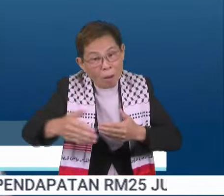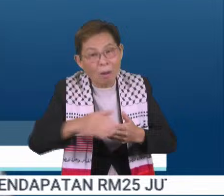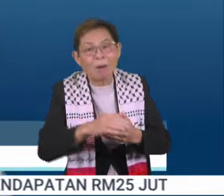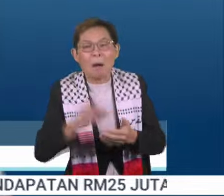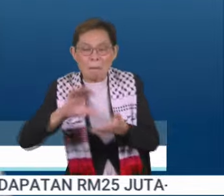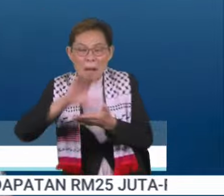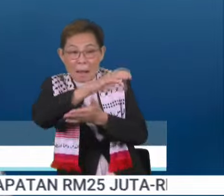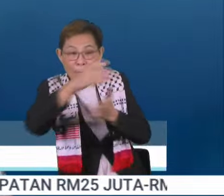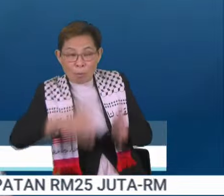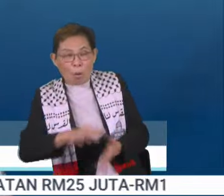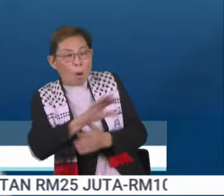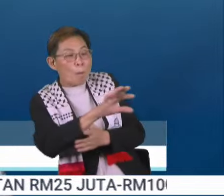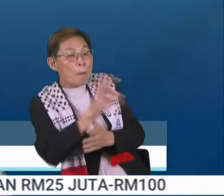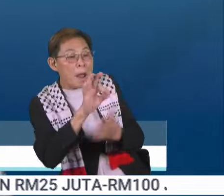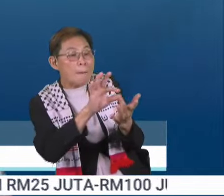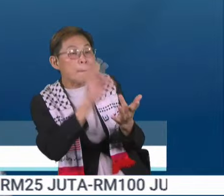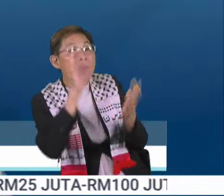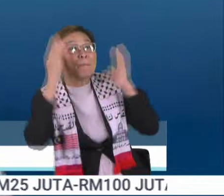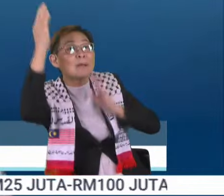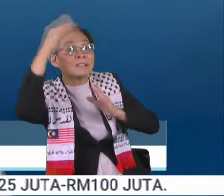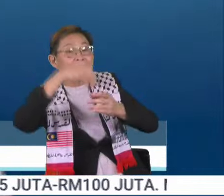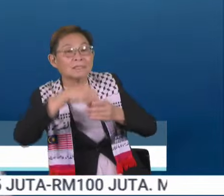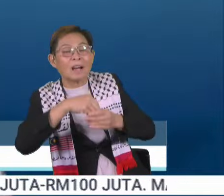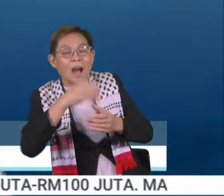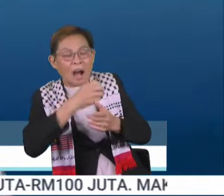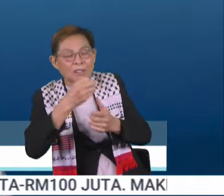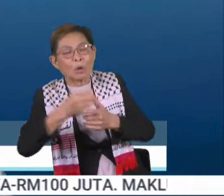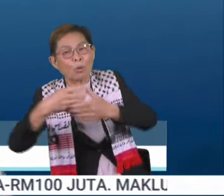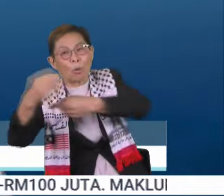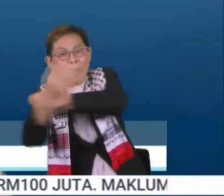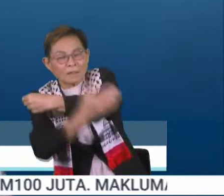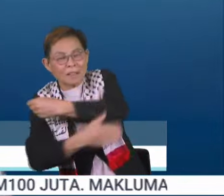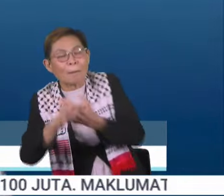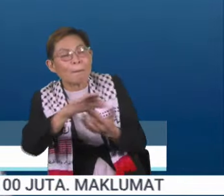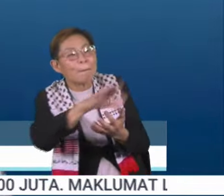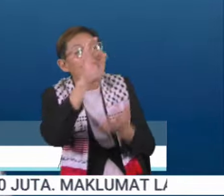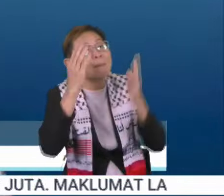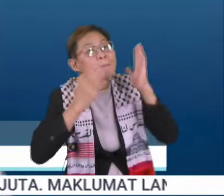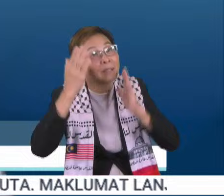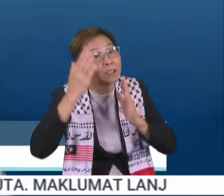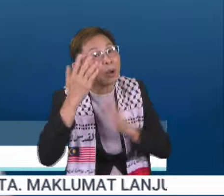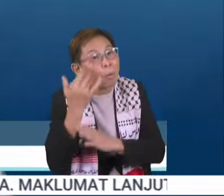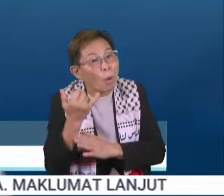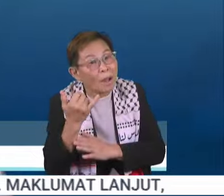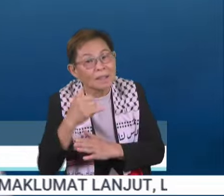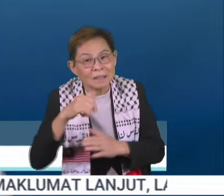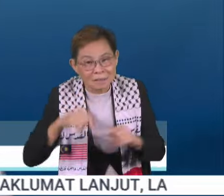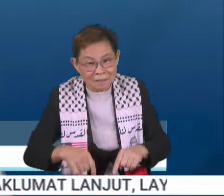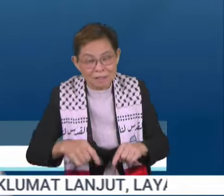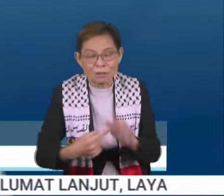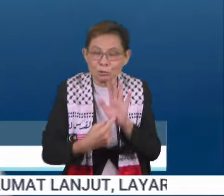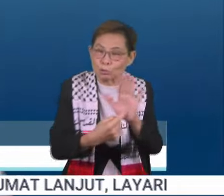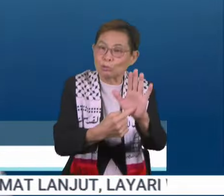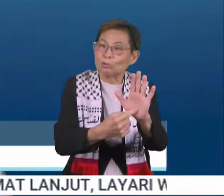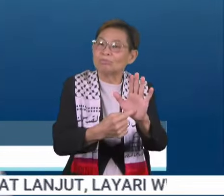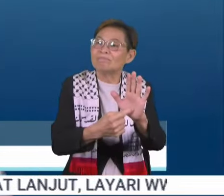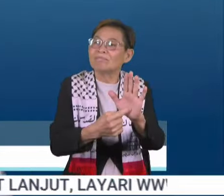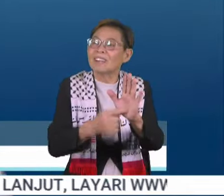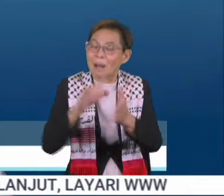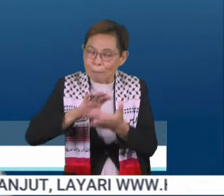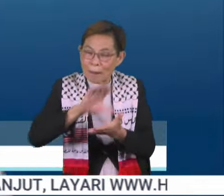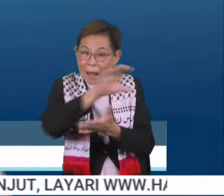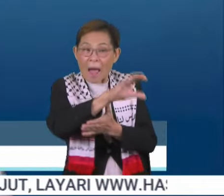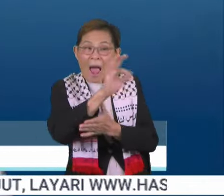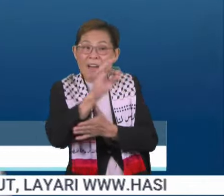pilihan para pelabur dalam negara maupun luar negara. Jadi di sinilah menunjukkan keyakinan